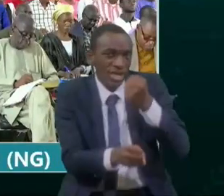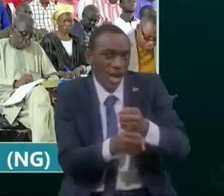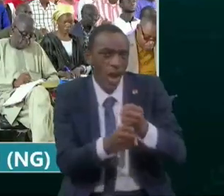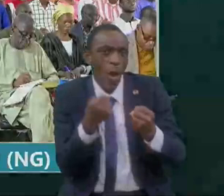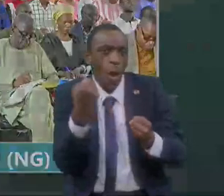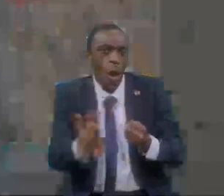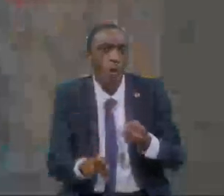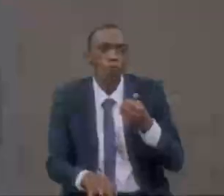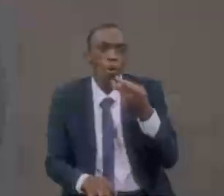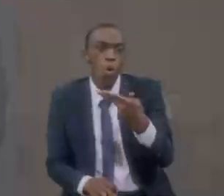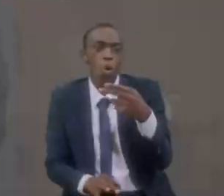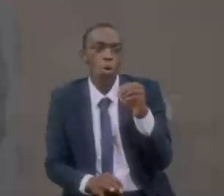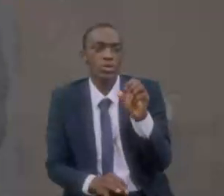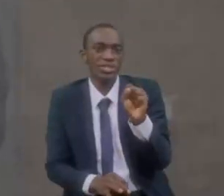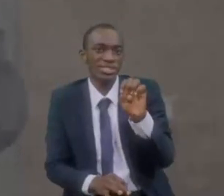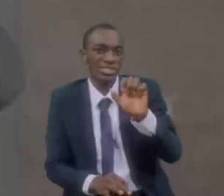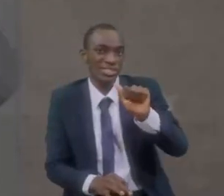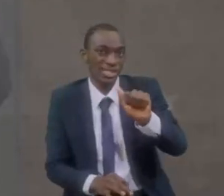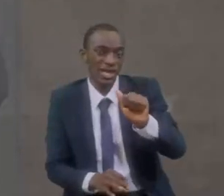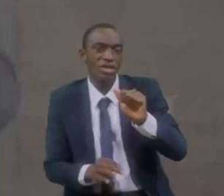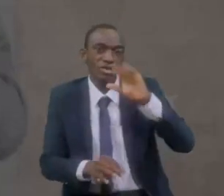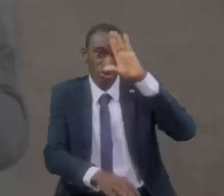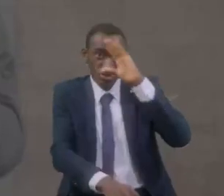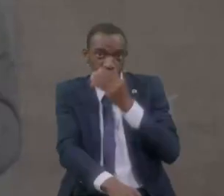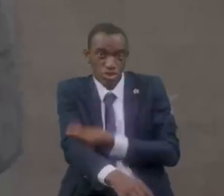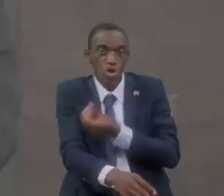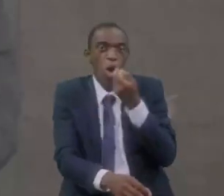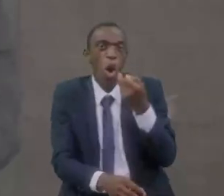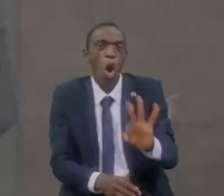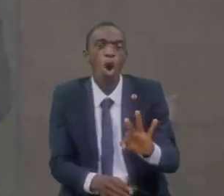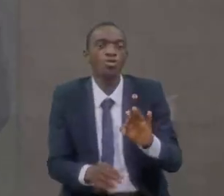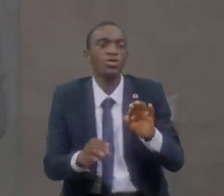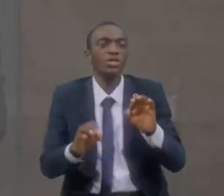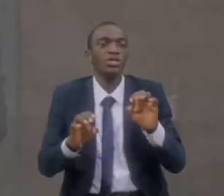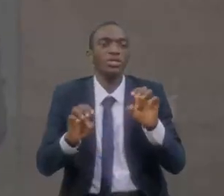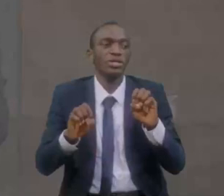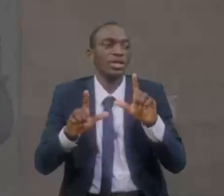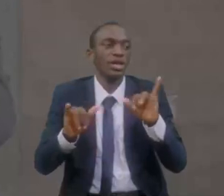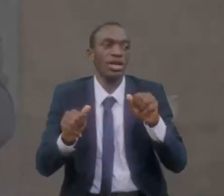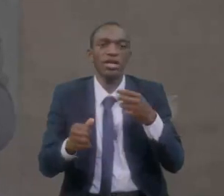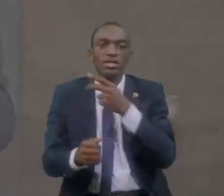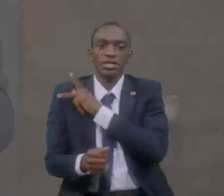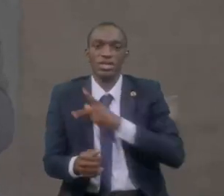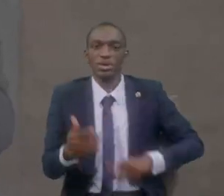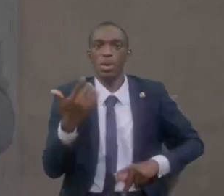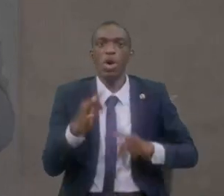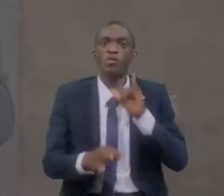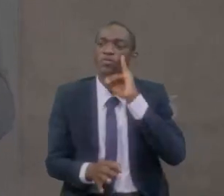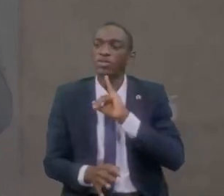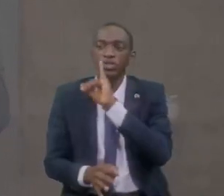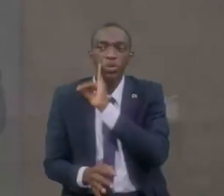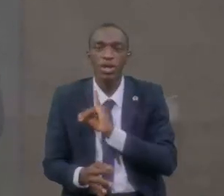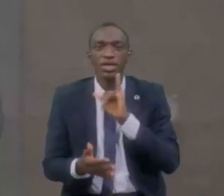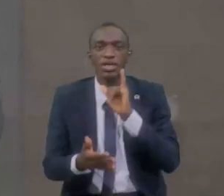La troisième année d'Osée, fils d'Éla, roi d'Israël, Ézéchias, fils d'Achaz,